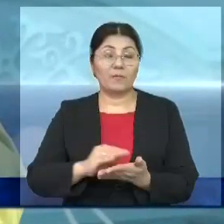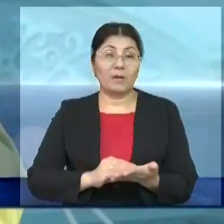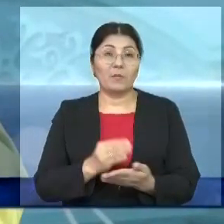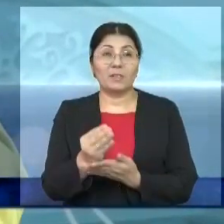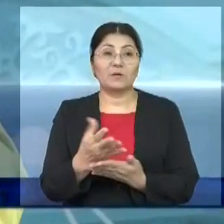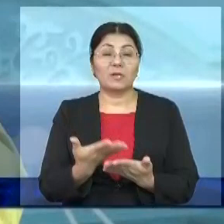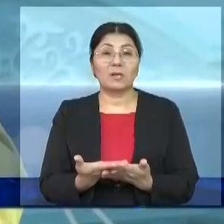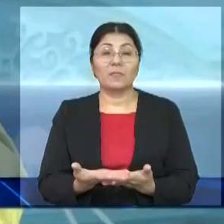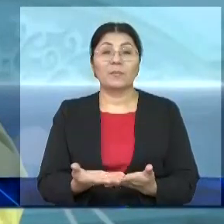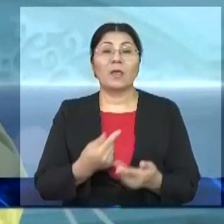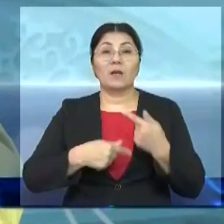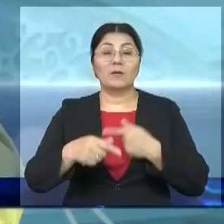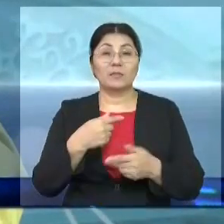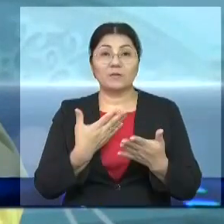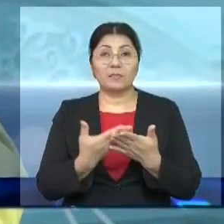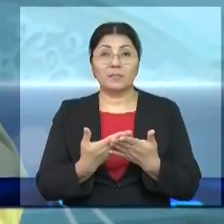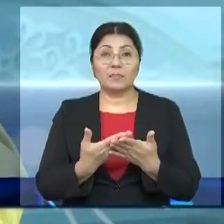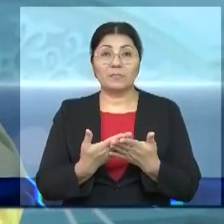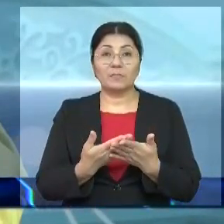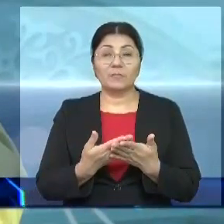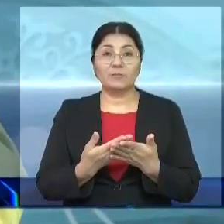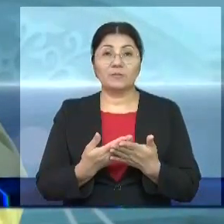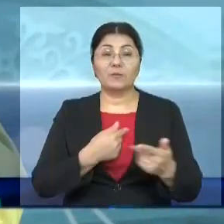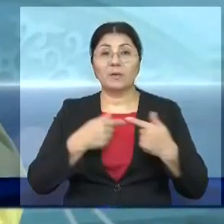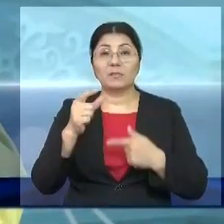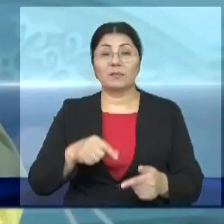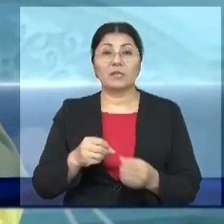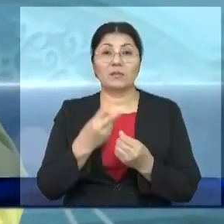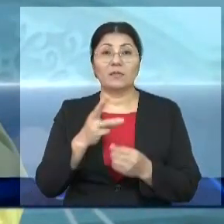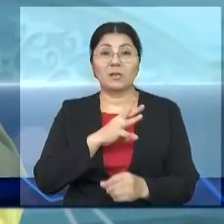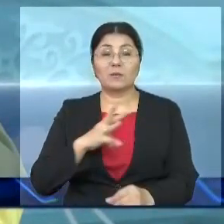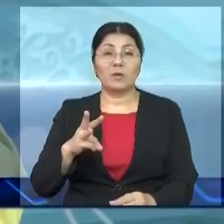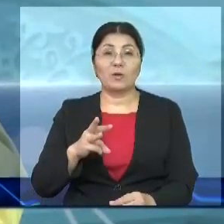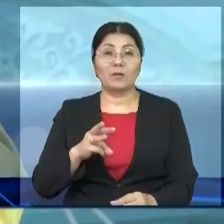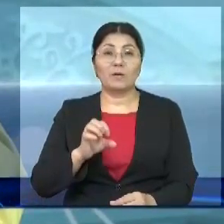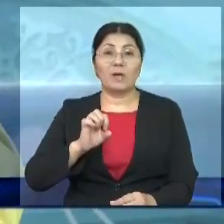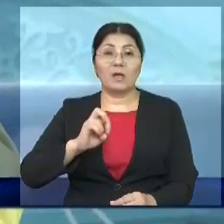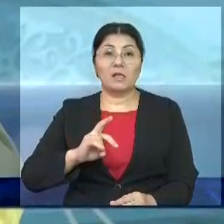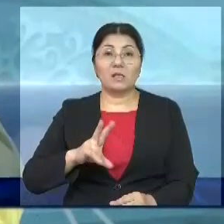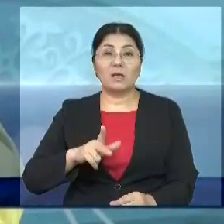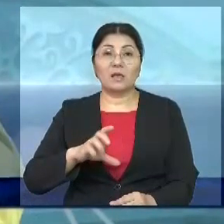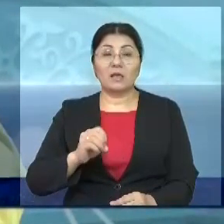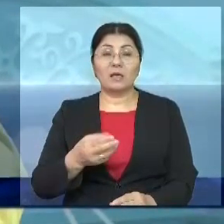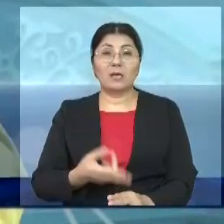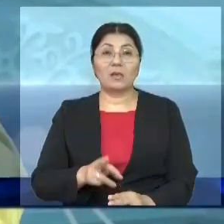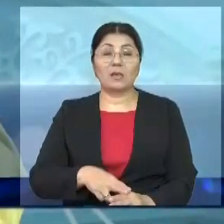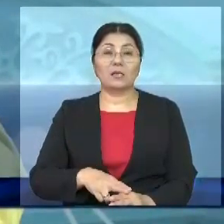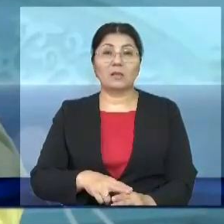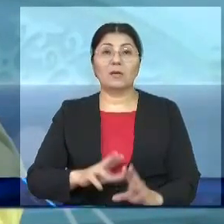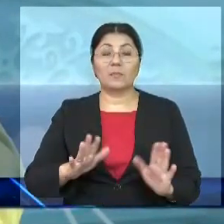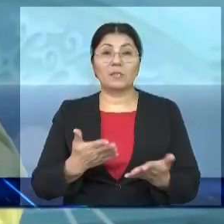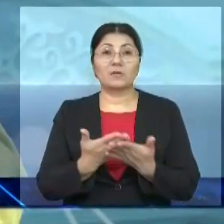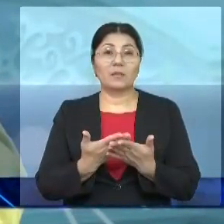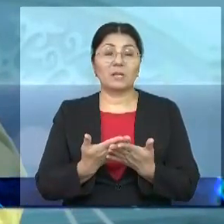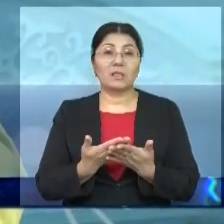содействии департамента возвращено потребителям в сфере розничной торговли 12 миллионов 700 тысяч тенге. Это по случаям приобретения